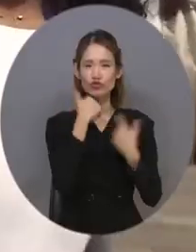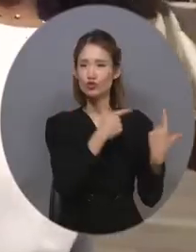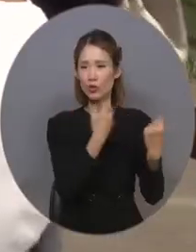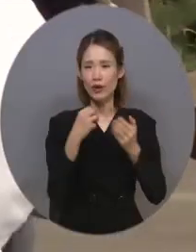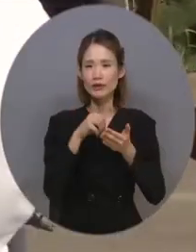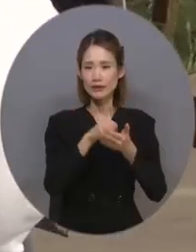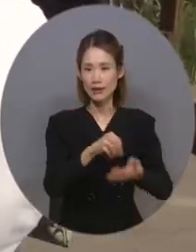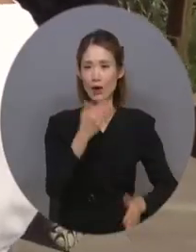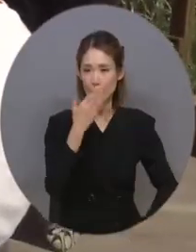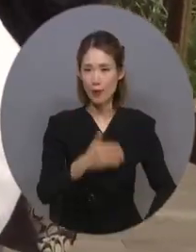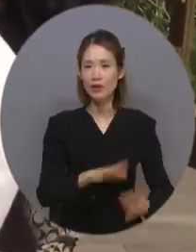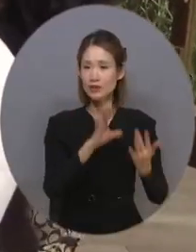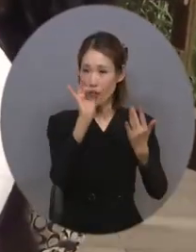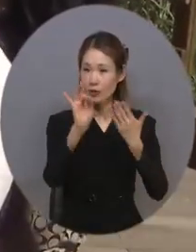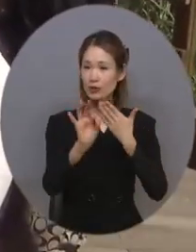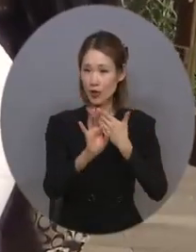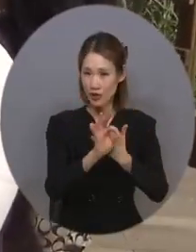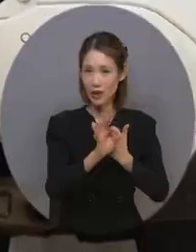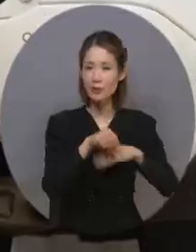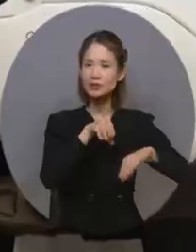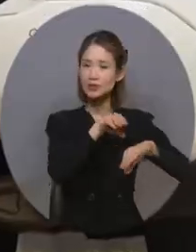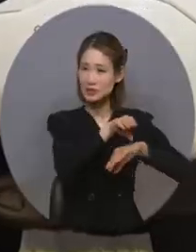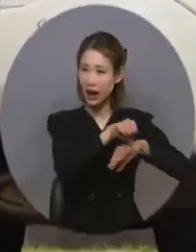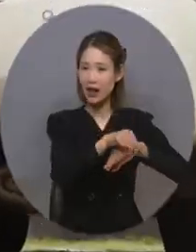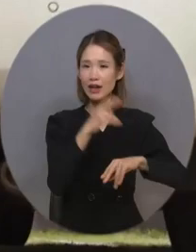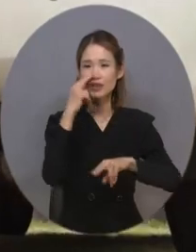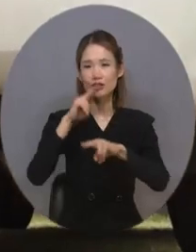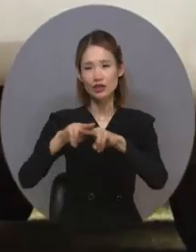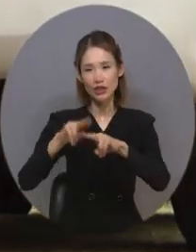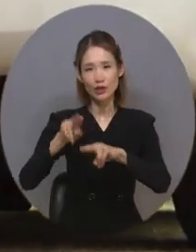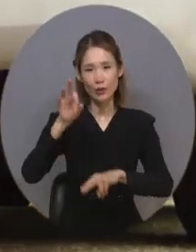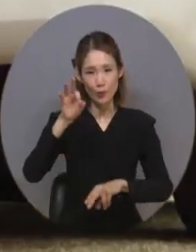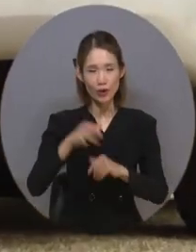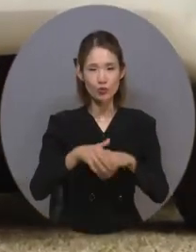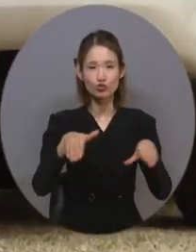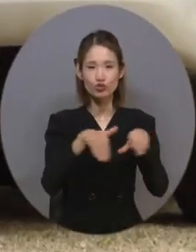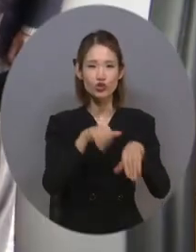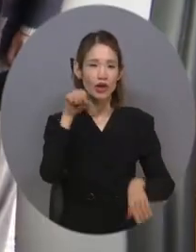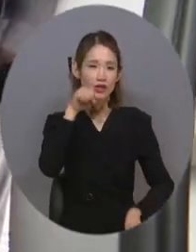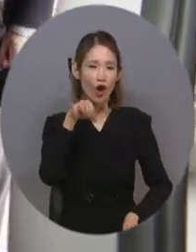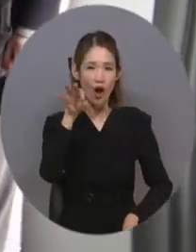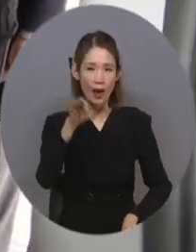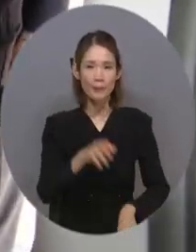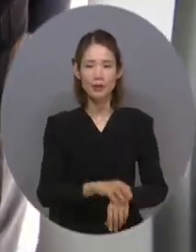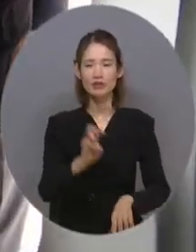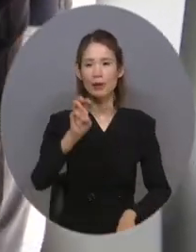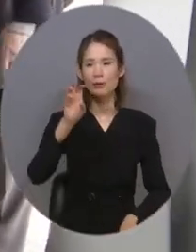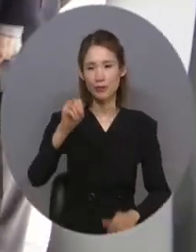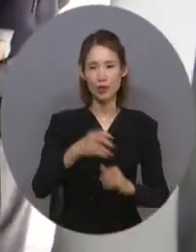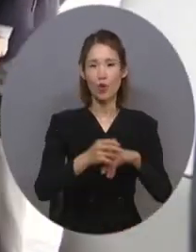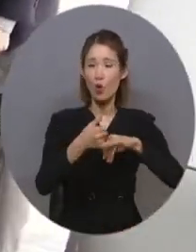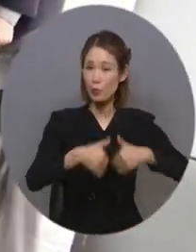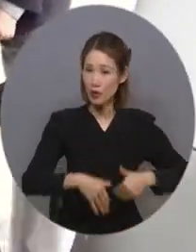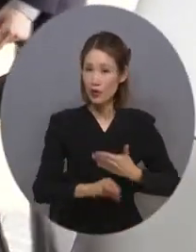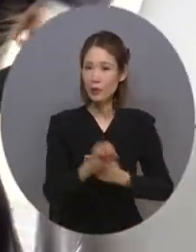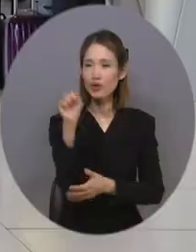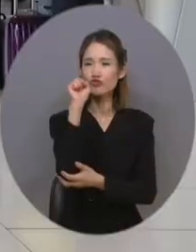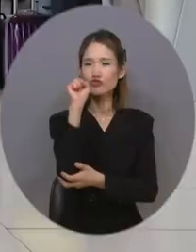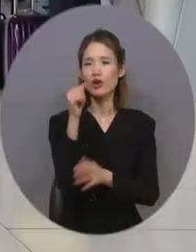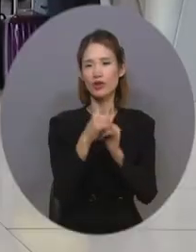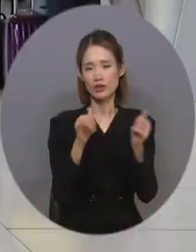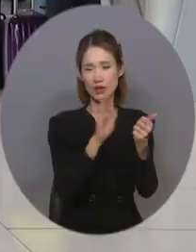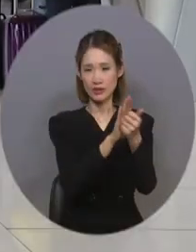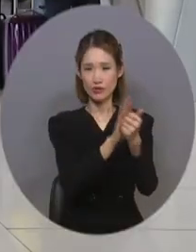있으며 선정될 경우 차량과 유류비 문화여가활동 및 30만원과 필요시 운전기사를 지원합니다